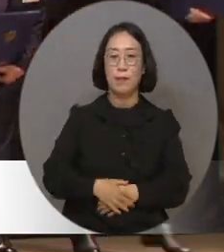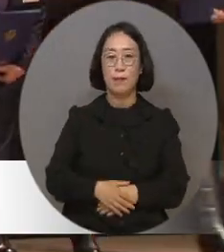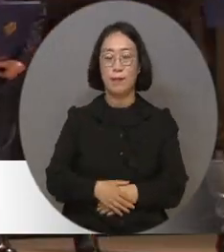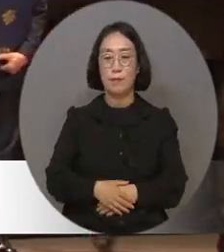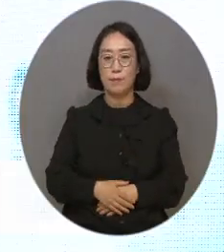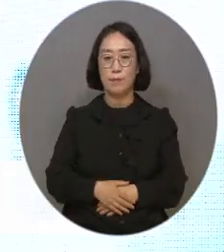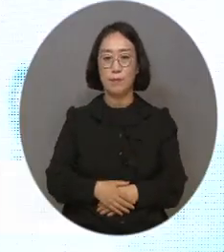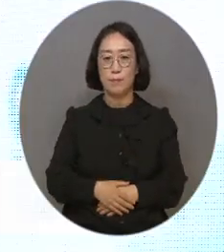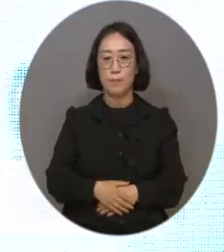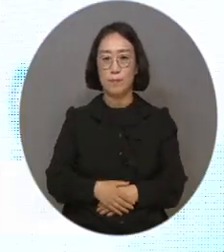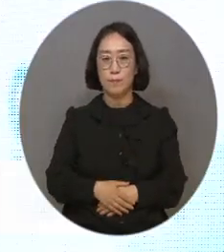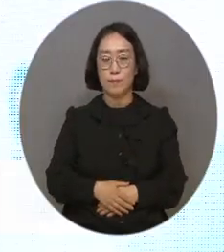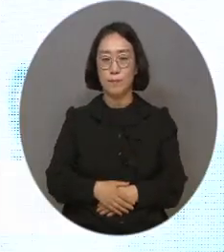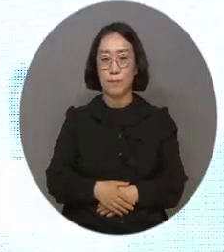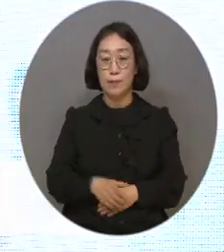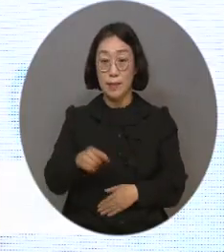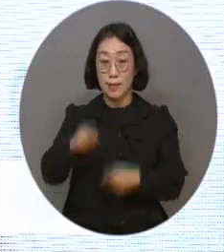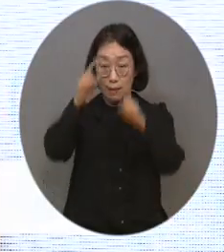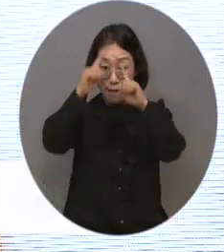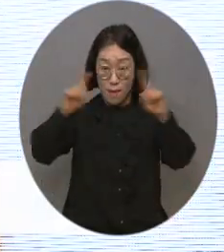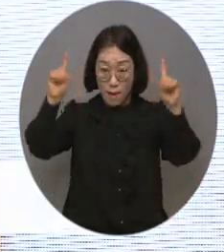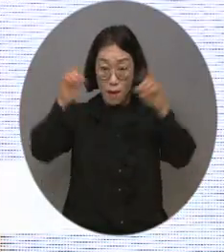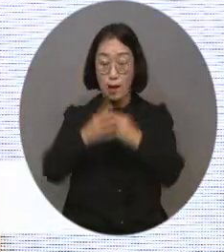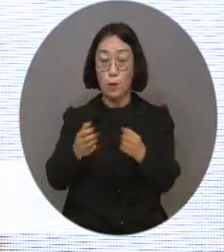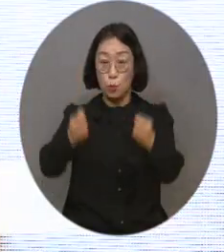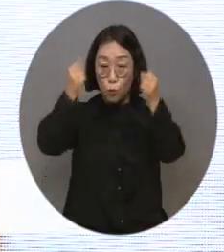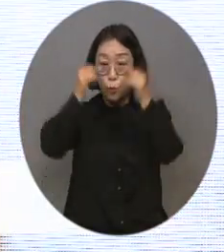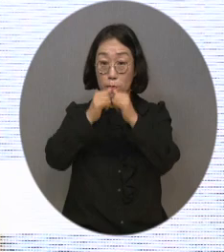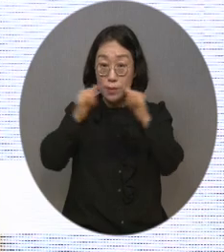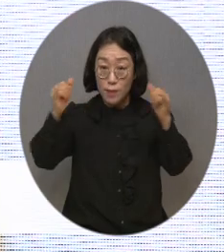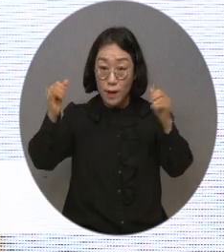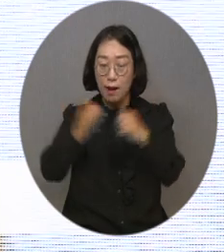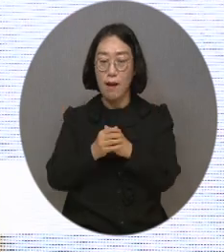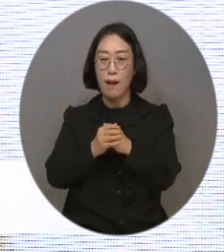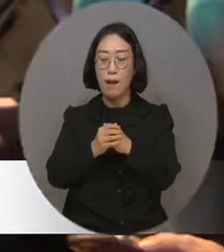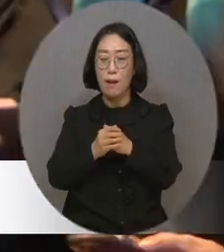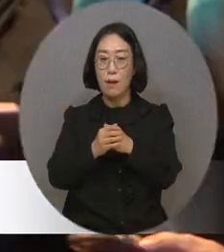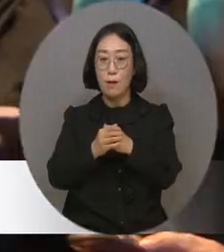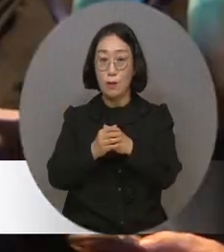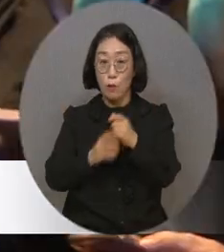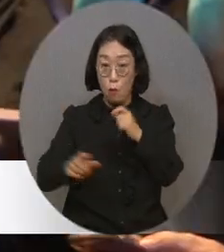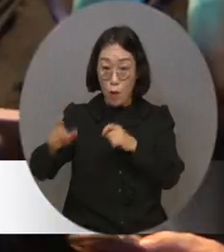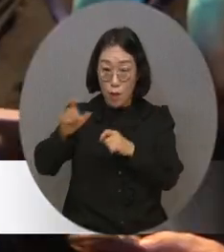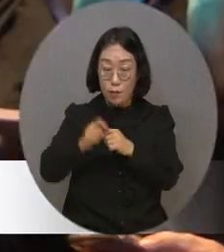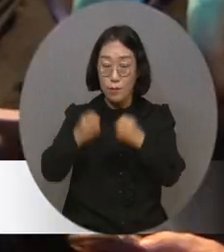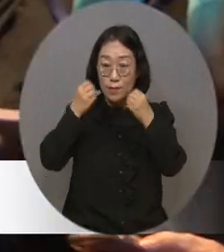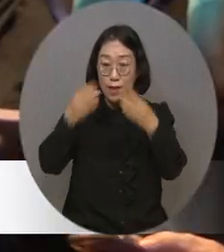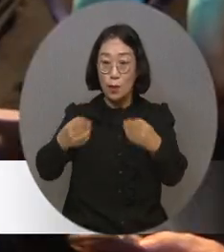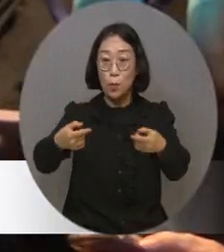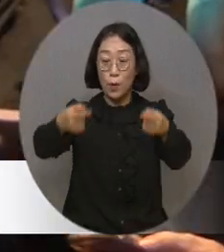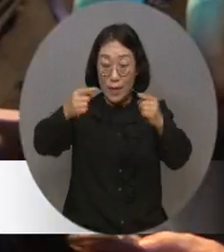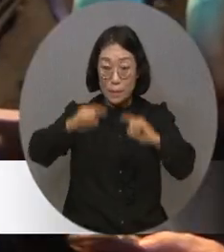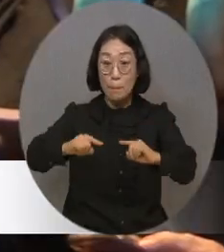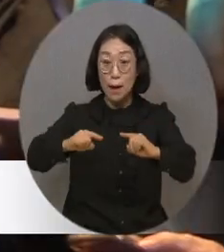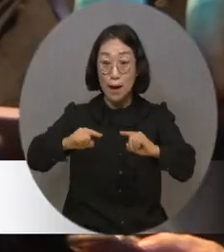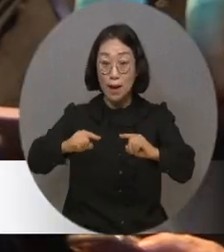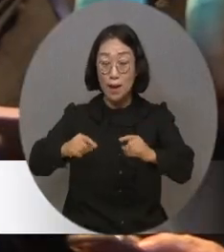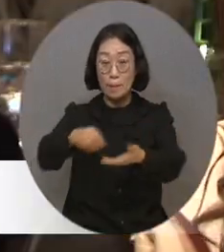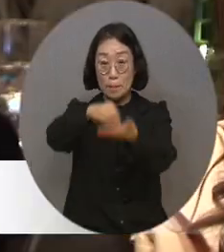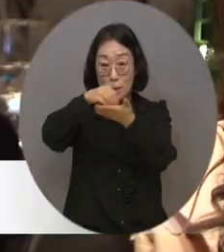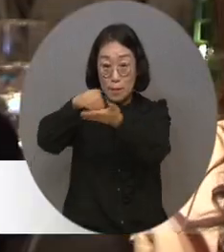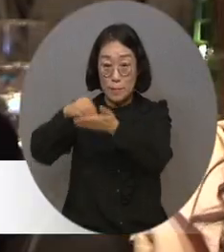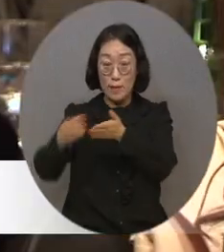남겼습니다. 충유의 대학 사기 수강생들이 수료하는 동시에 새롭게 오기 입학생들이